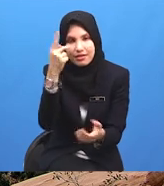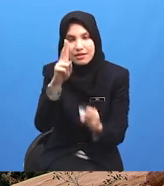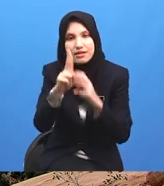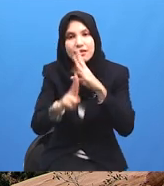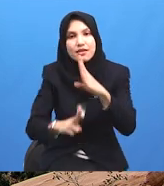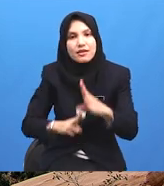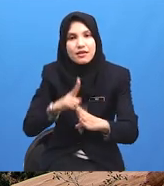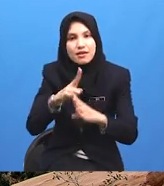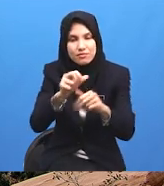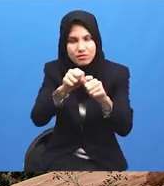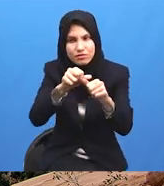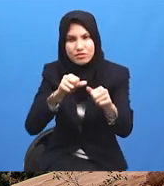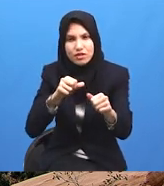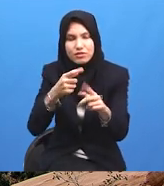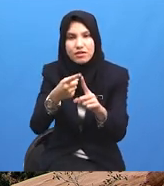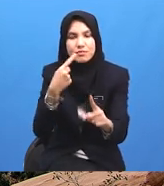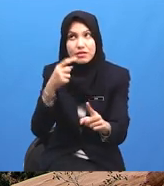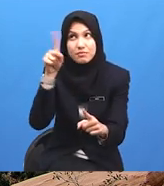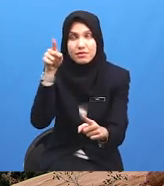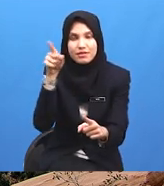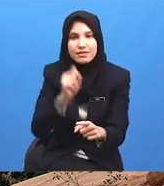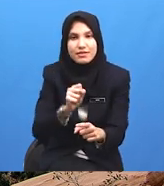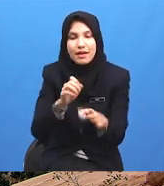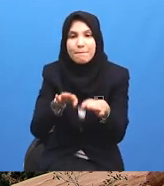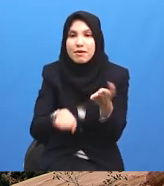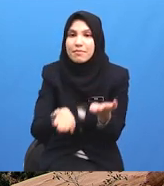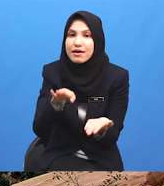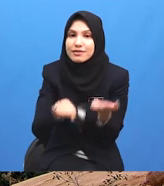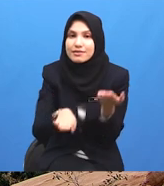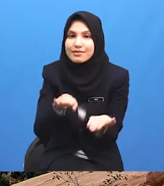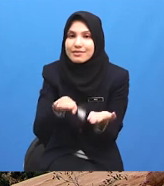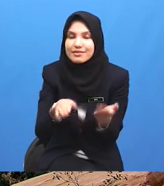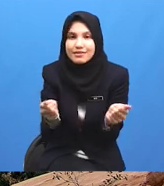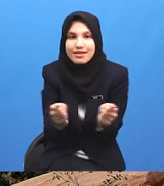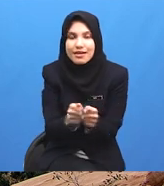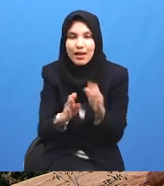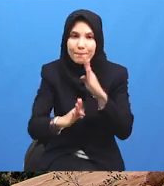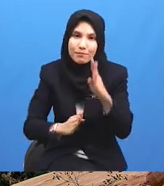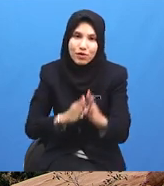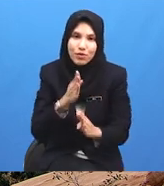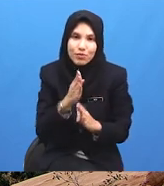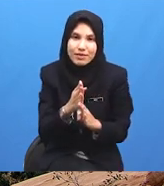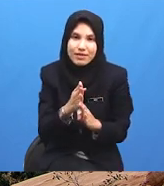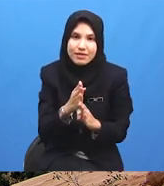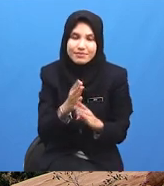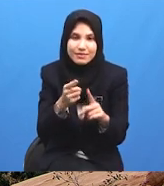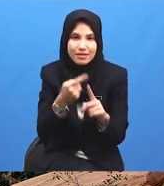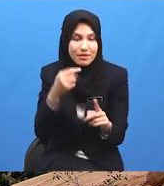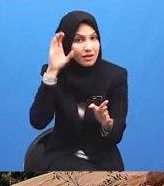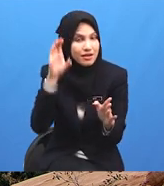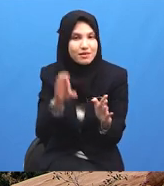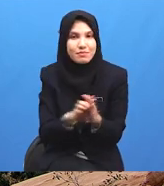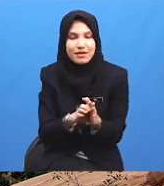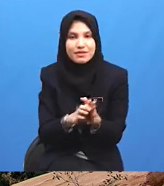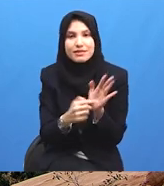lebih jauh daripada matahari berbanding dengan bumi. Daripada gambar rajah